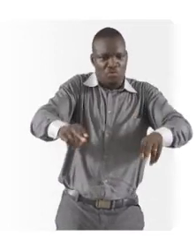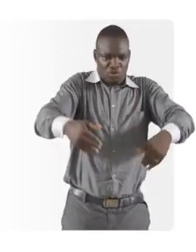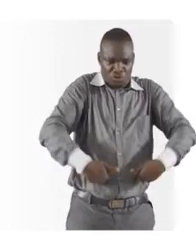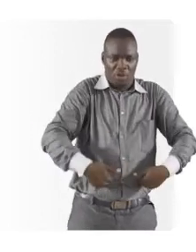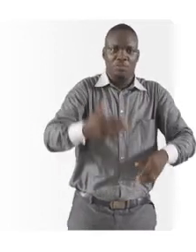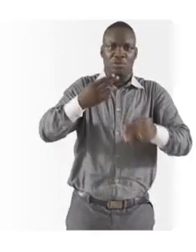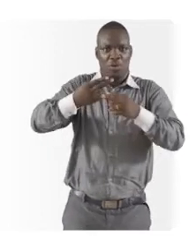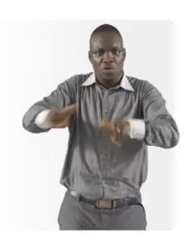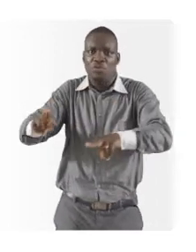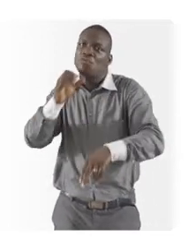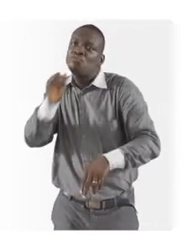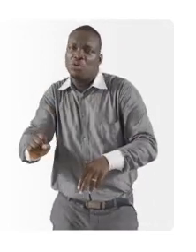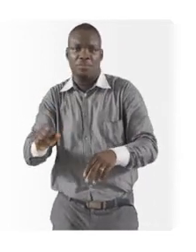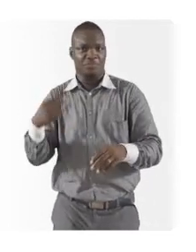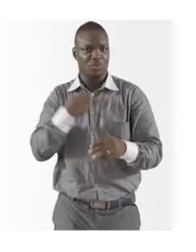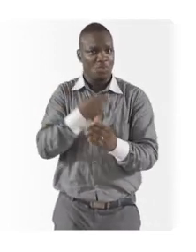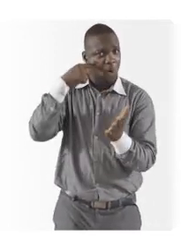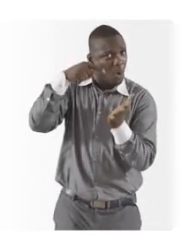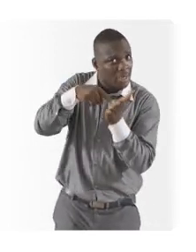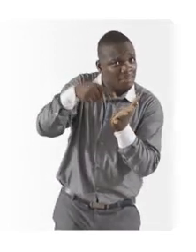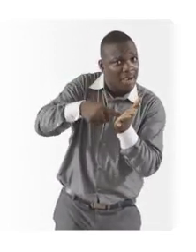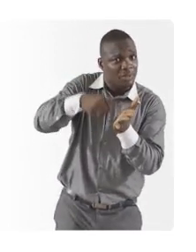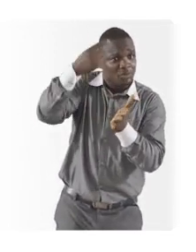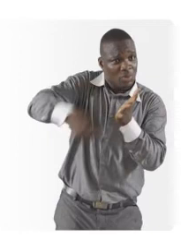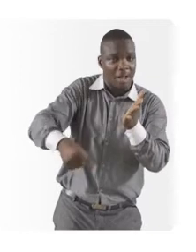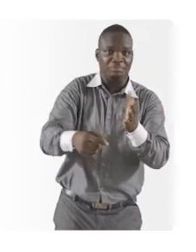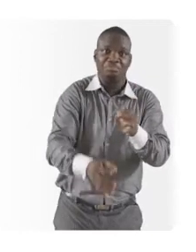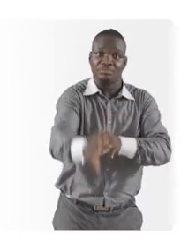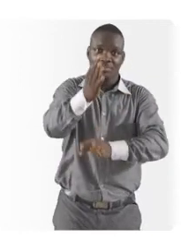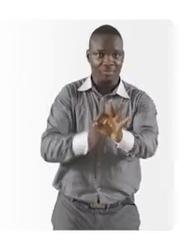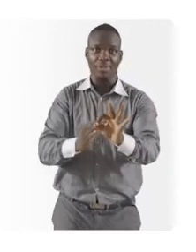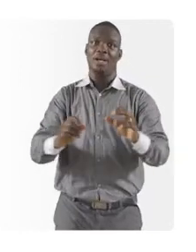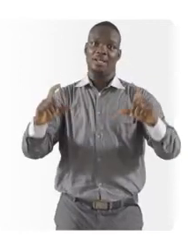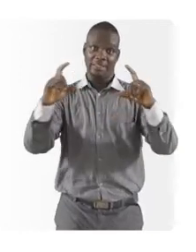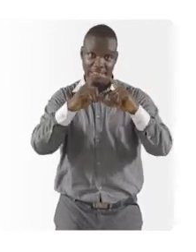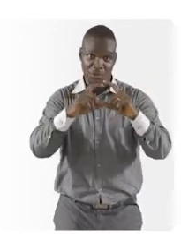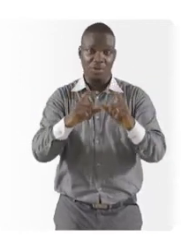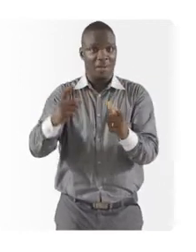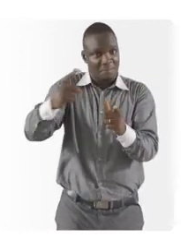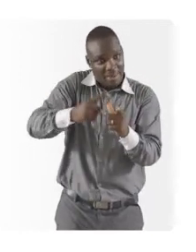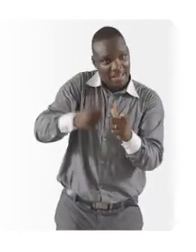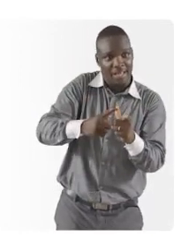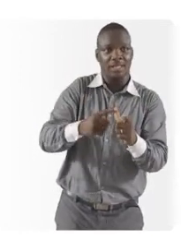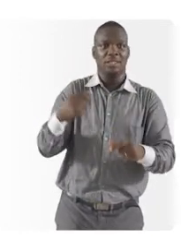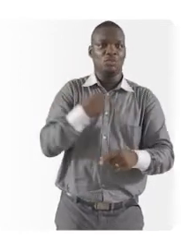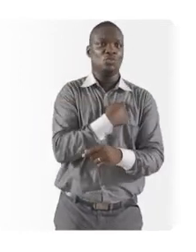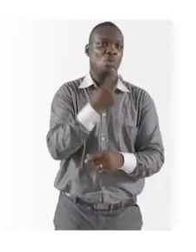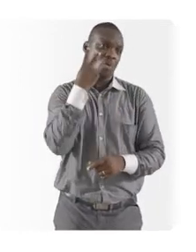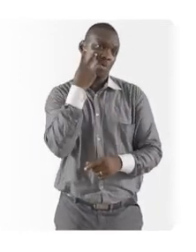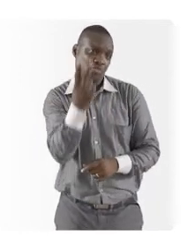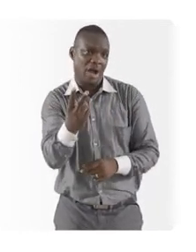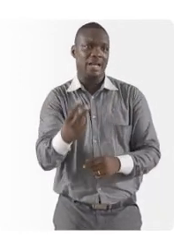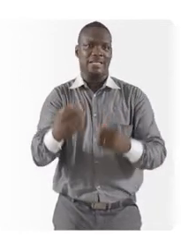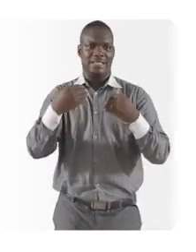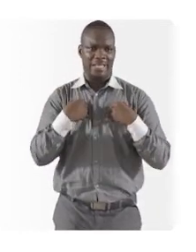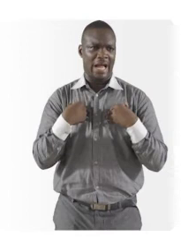mature? Nous remarquons qu'à la place de la cellule mère des macrospores présents à l'intérieur